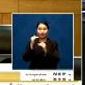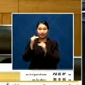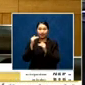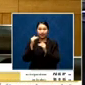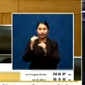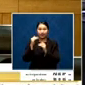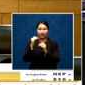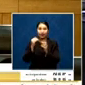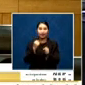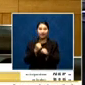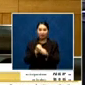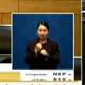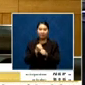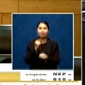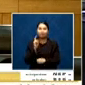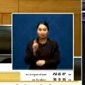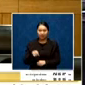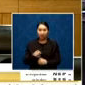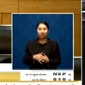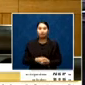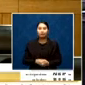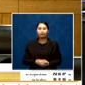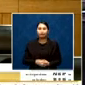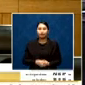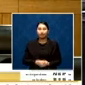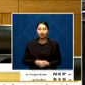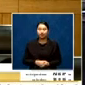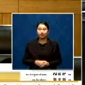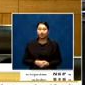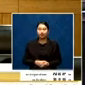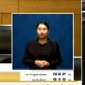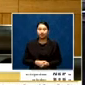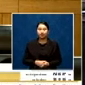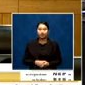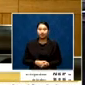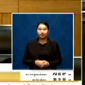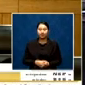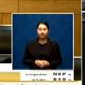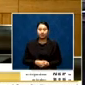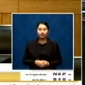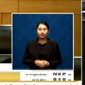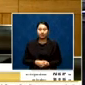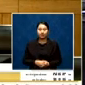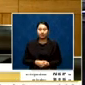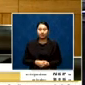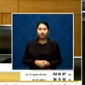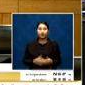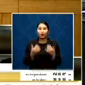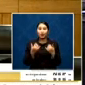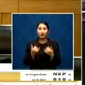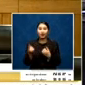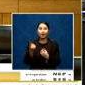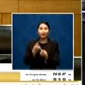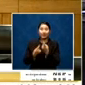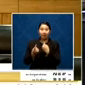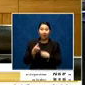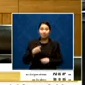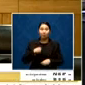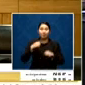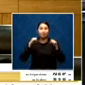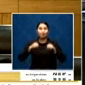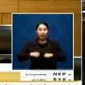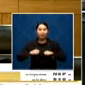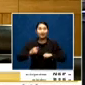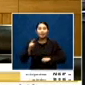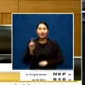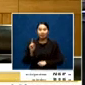รคนะฮะมันก็จะกว้างออกไปอีก คือพูดอย่างนี้ได้ไหมต่อให้ 14.4 ล้านที่เลือกก้าวไกลมาเนี่ยนะฮะอาจจะพลาดหมายถึงว่าไม่ได้ดูว่าก้าวไกลจะเ